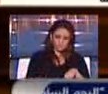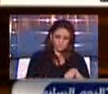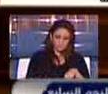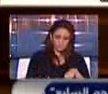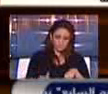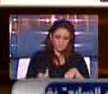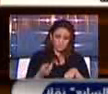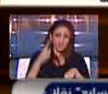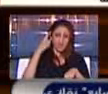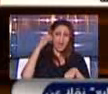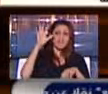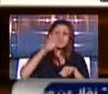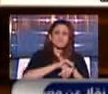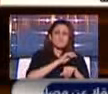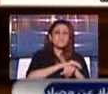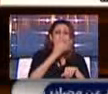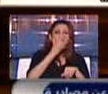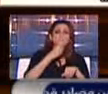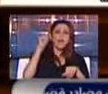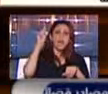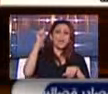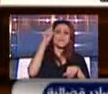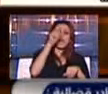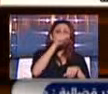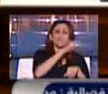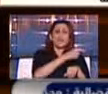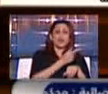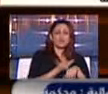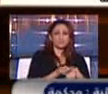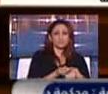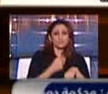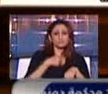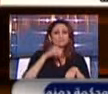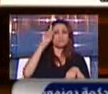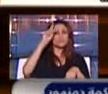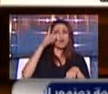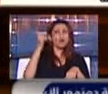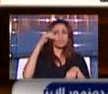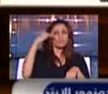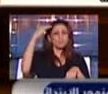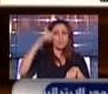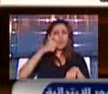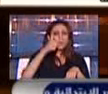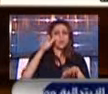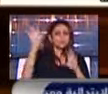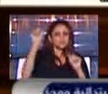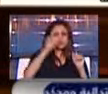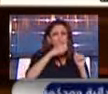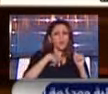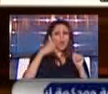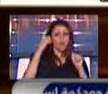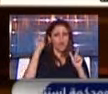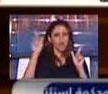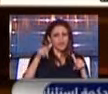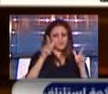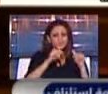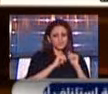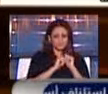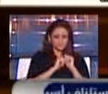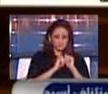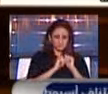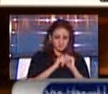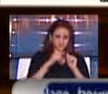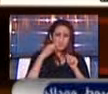الثالث. الادله معروفه. وانا متوسم خير لكن انا مش عايز اتوسم قوي كده لان عاوزين اكتر من القرار يطلع